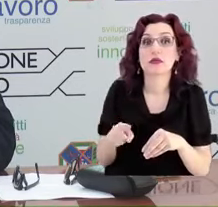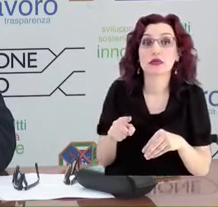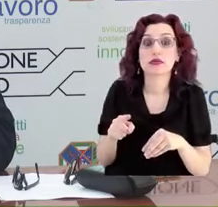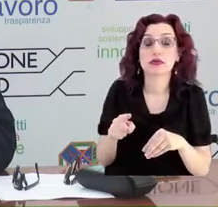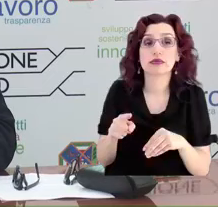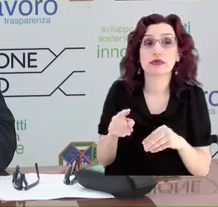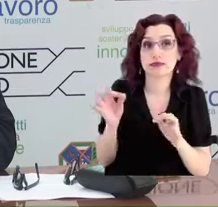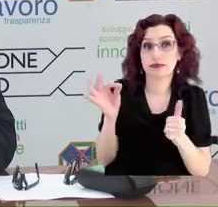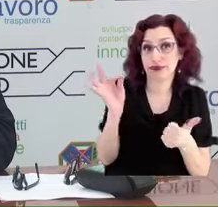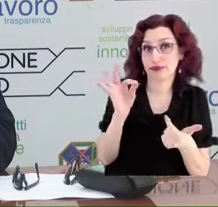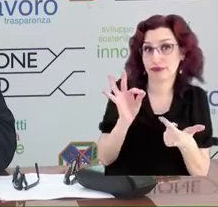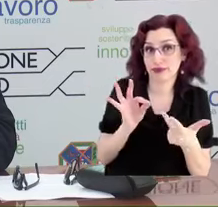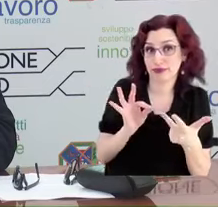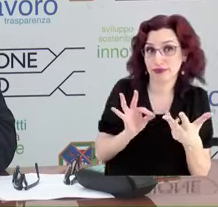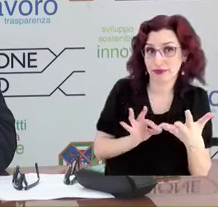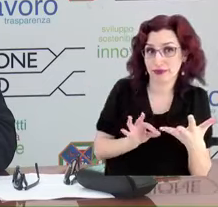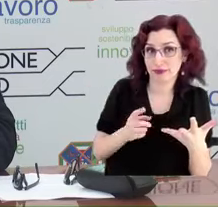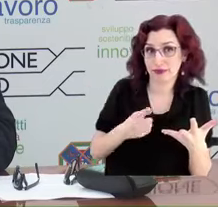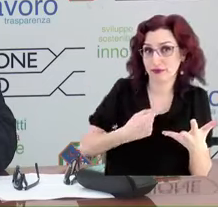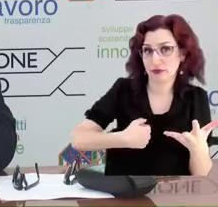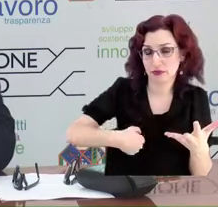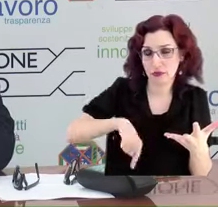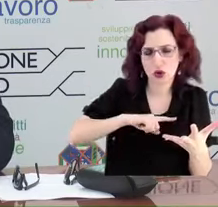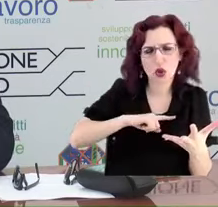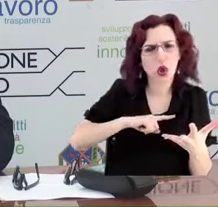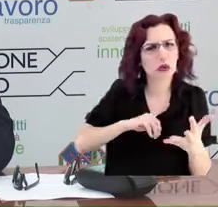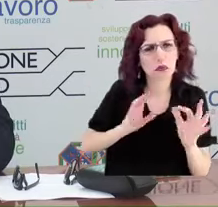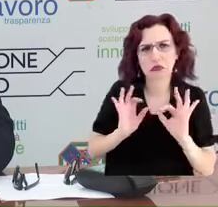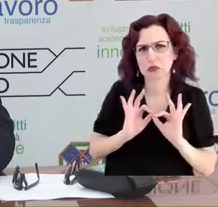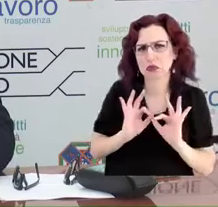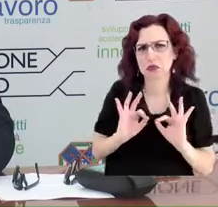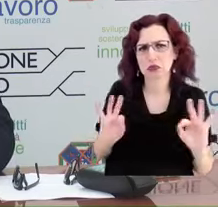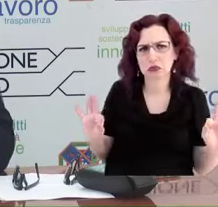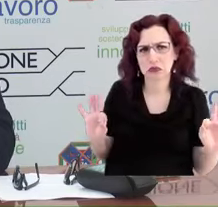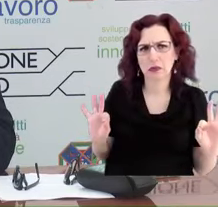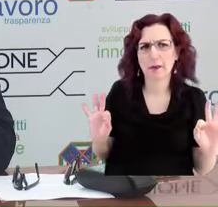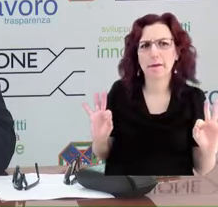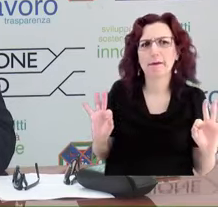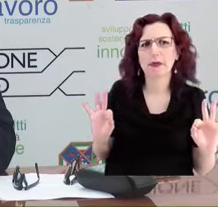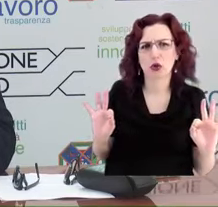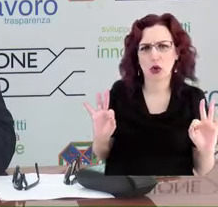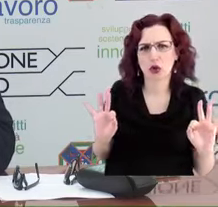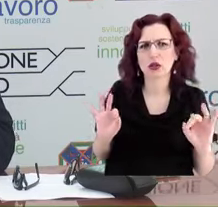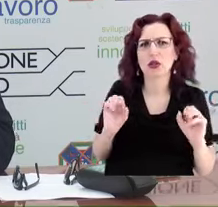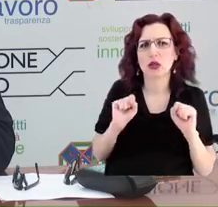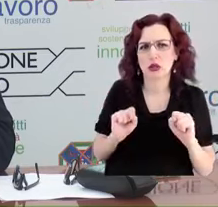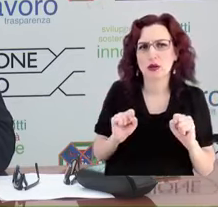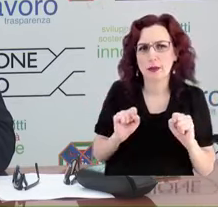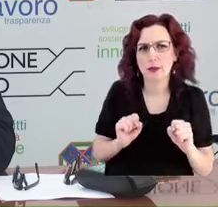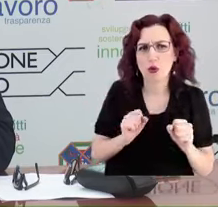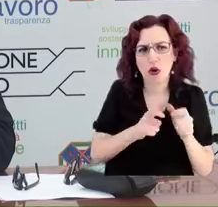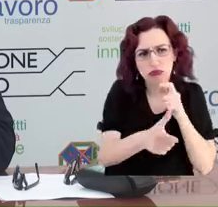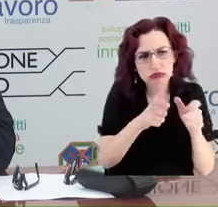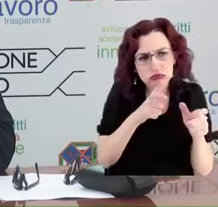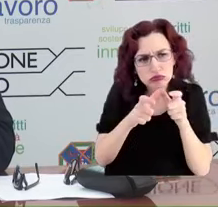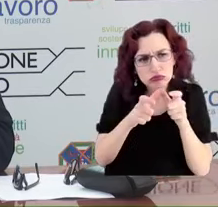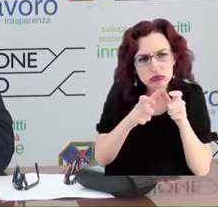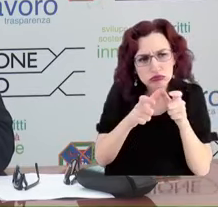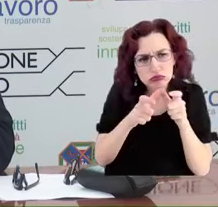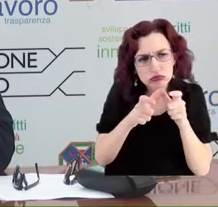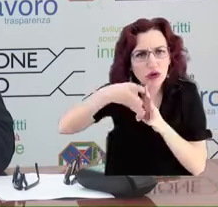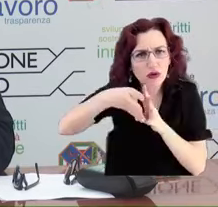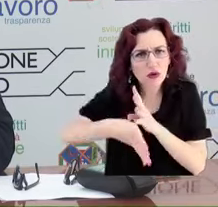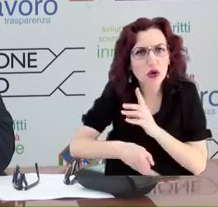noi siamo anche disposti a ad approfondire ecco qual ora voi lo ritenete